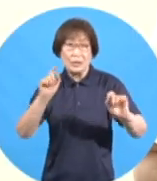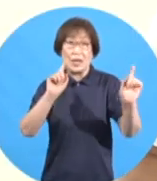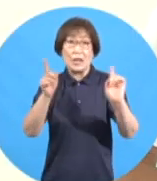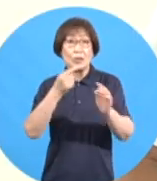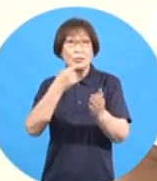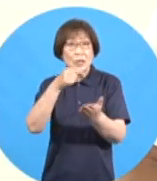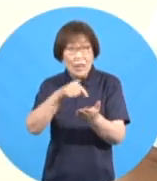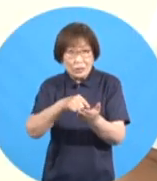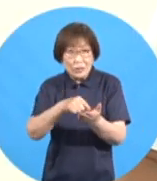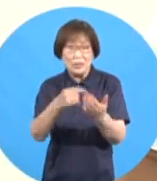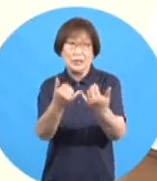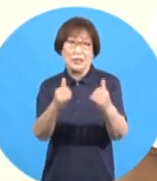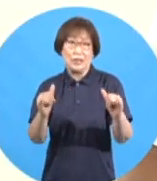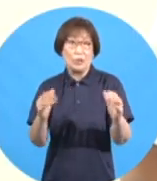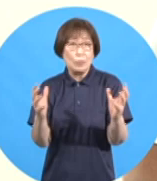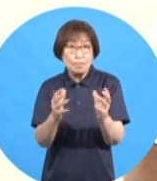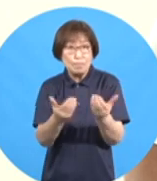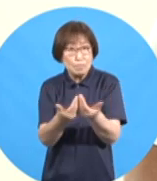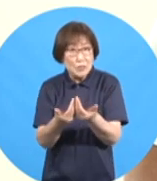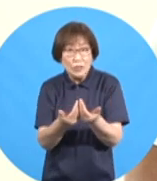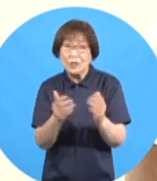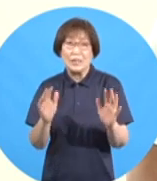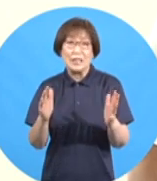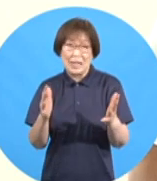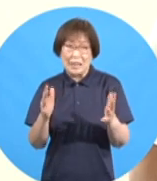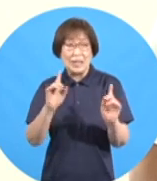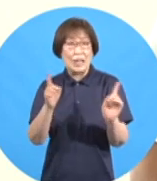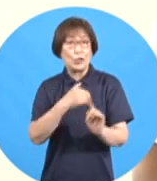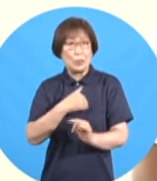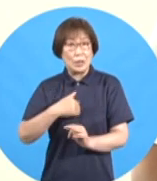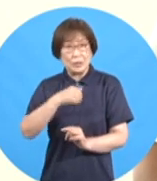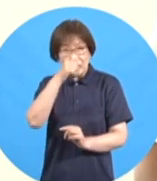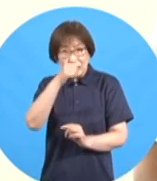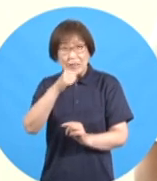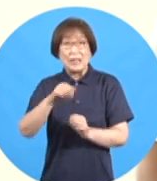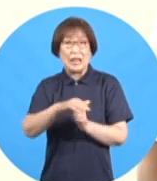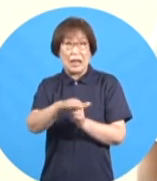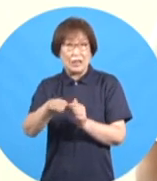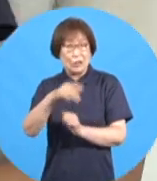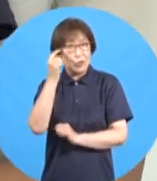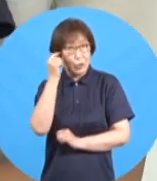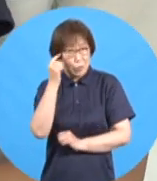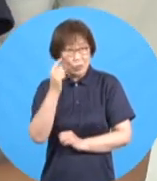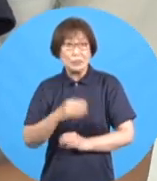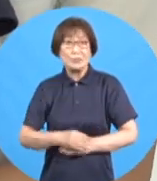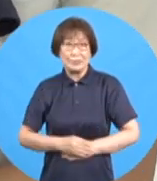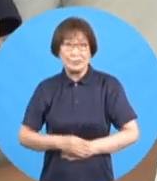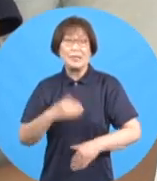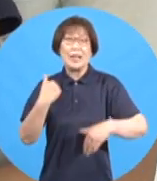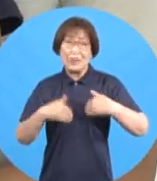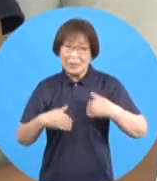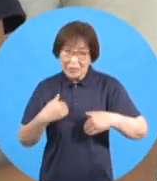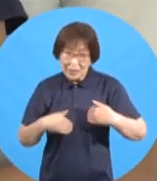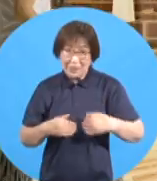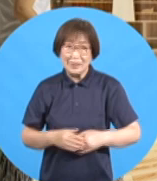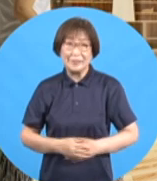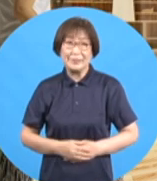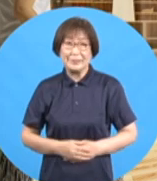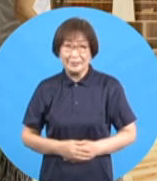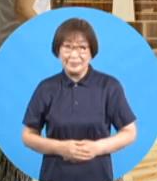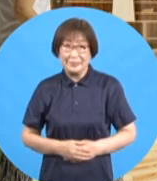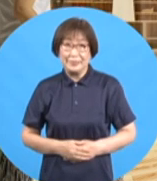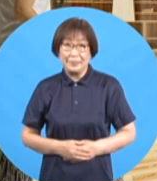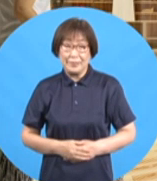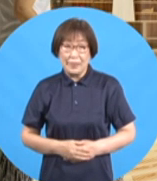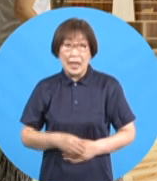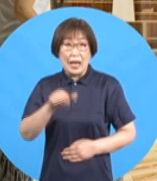人が密にならずに遊べるので、とってもいい環境だと思ってます。 楽しいです。